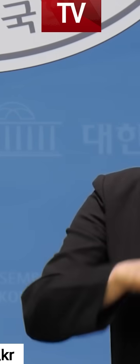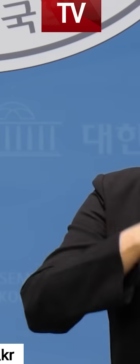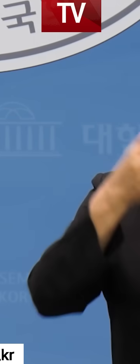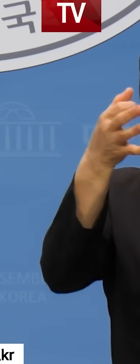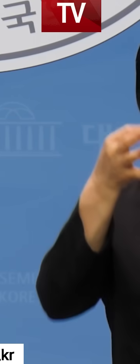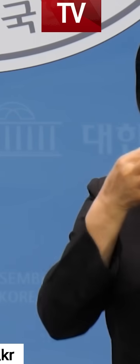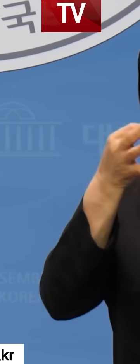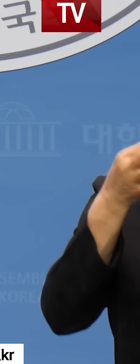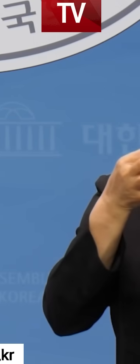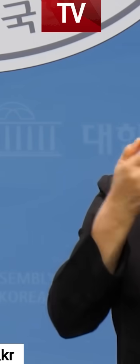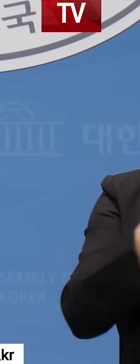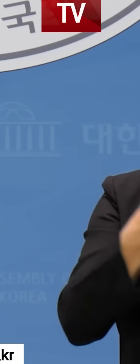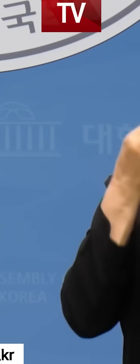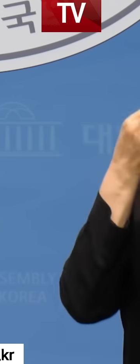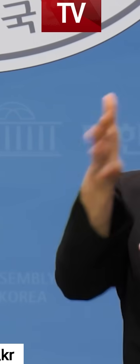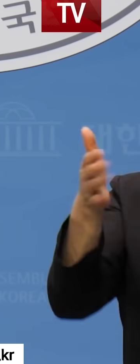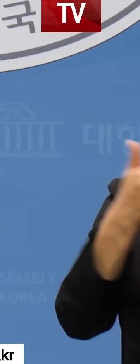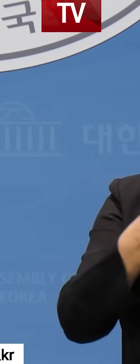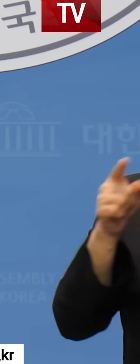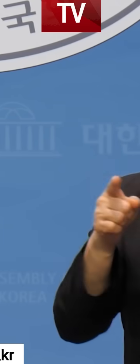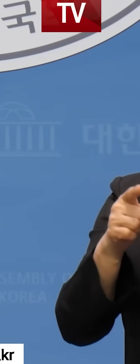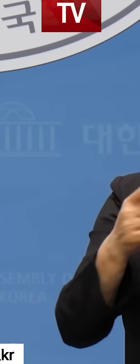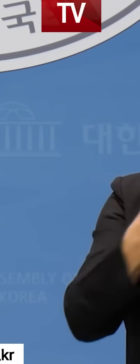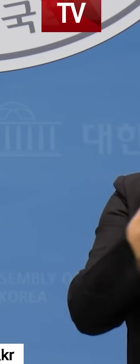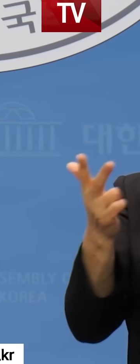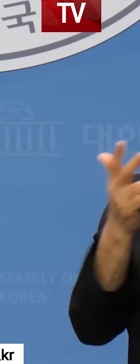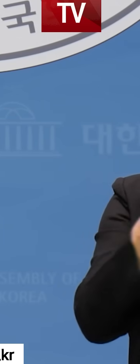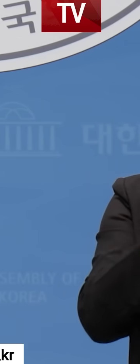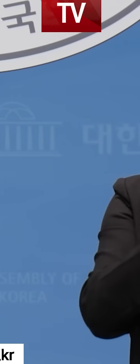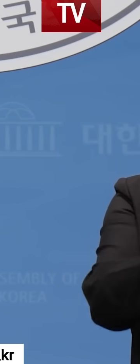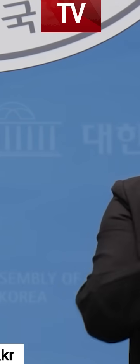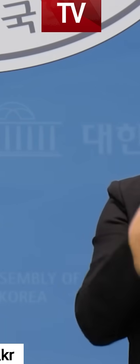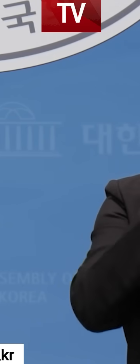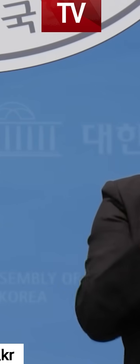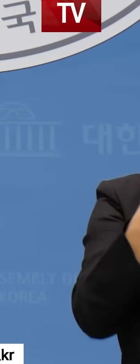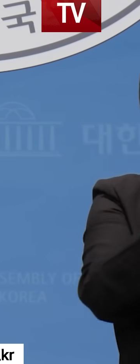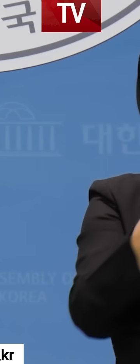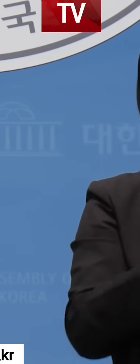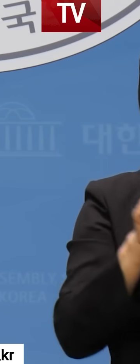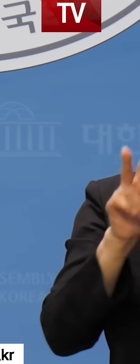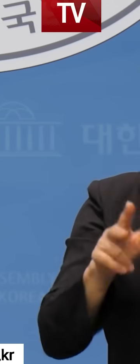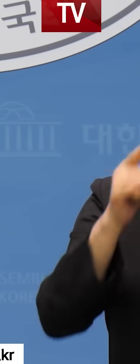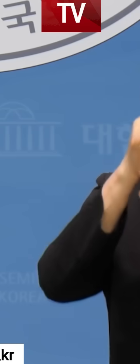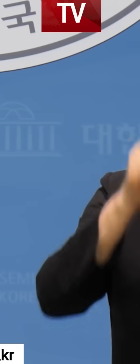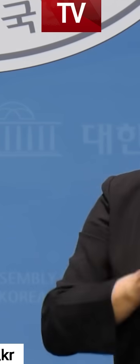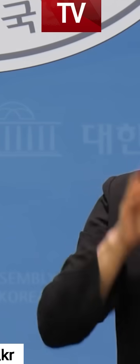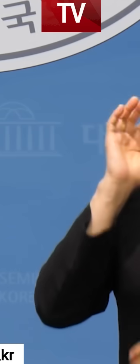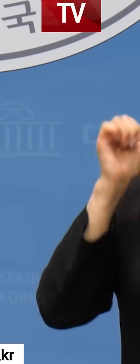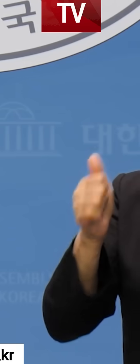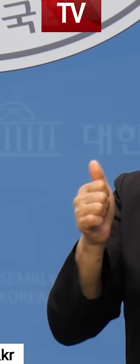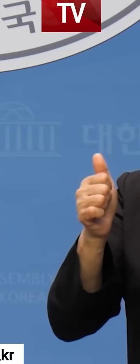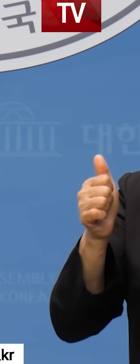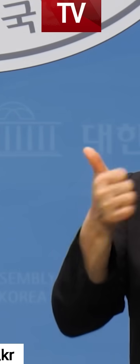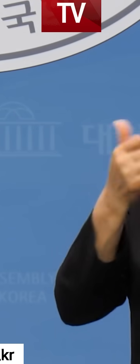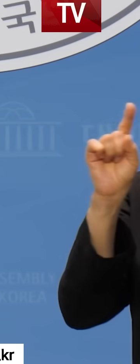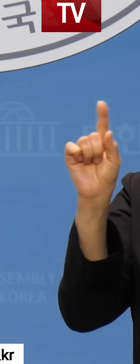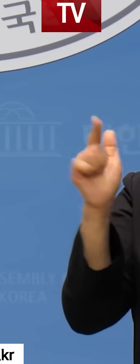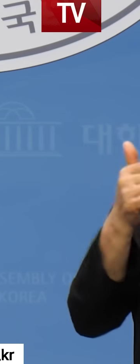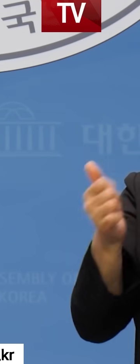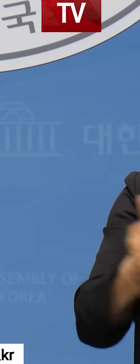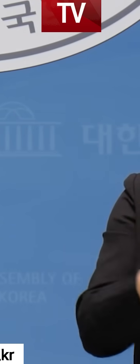정치쇼로 둘째 가라 하면 서론 이재명 대표와 민주당이기에 지금 윤석열 대통령과